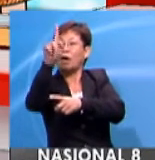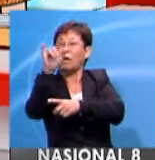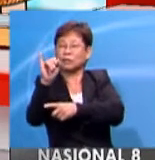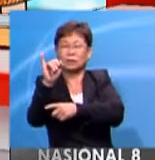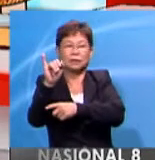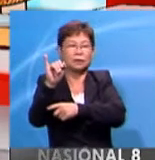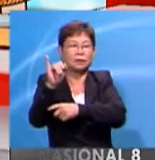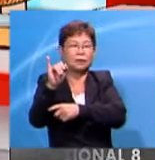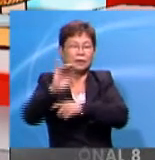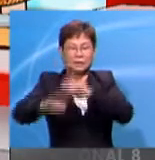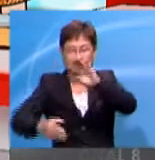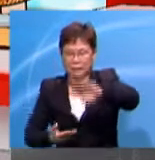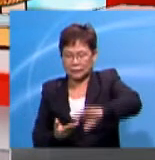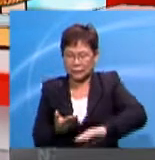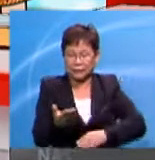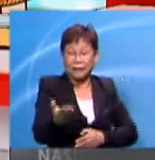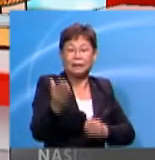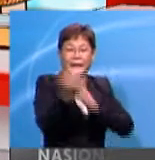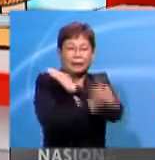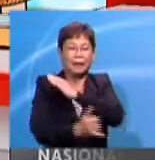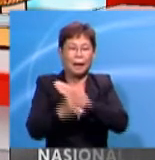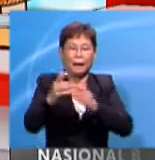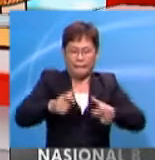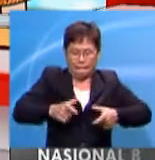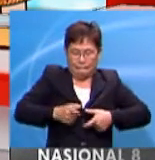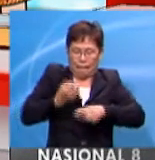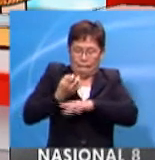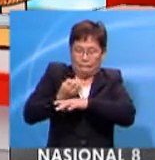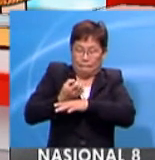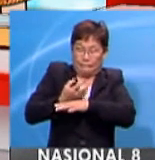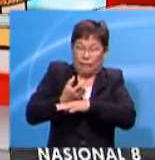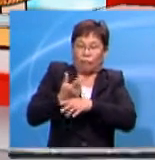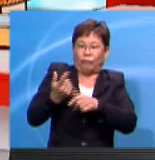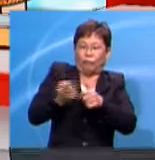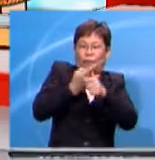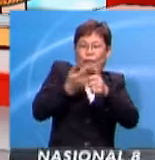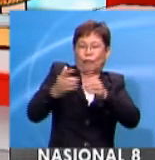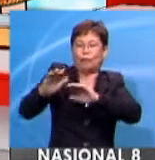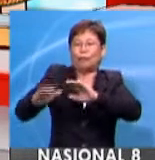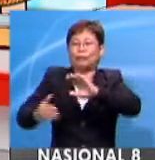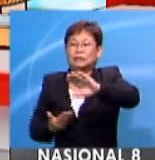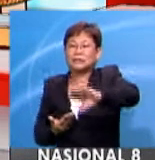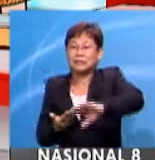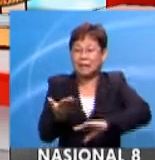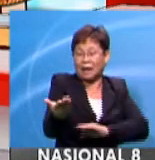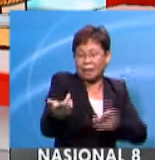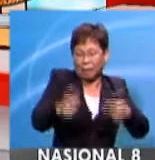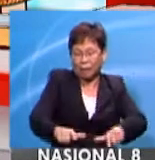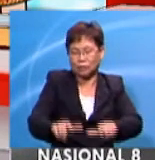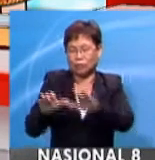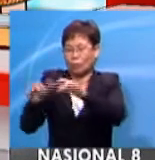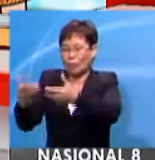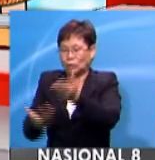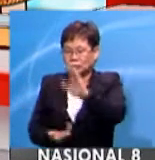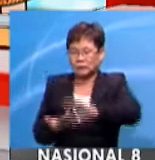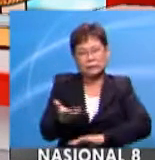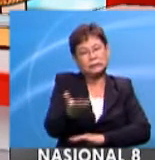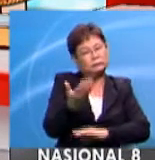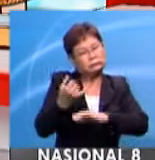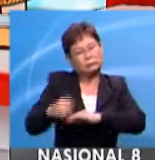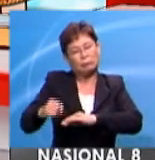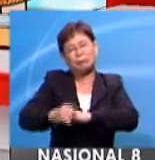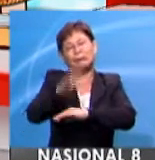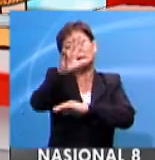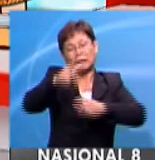camp silat negara dengan menyumbang emas tunggal negara pada hari terakhir silat berlangsung namun Kontingen silat gagal menepati sasaran